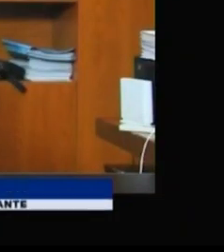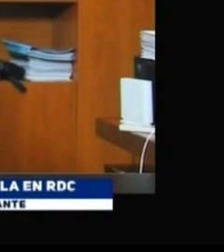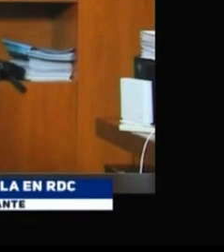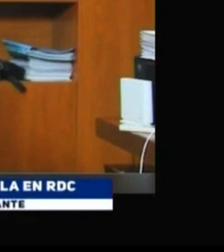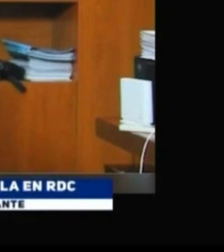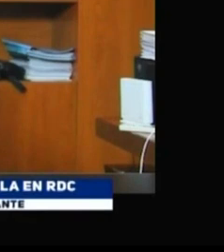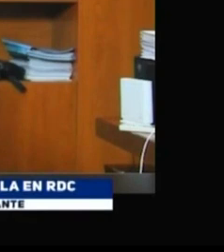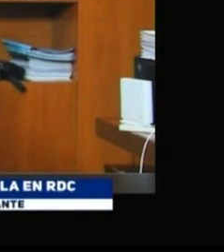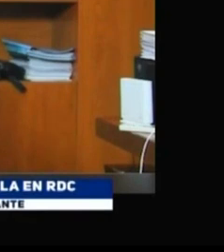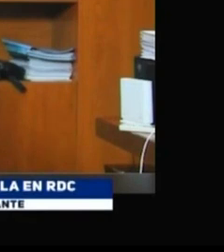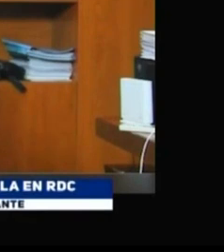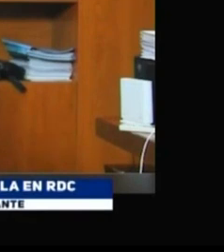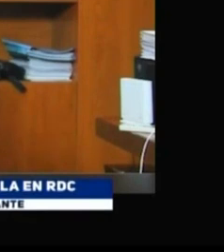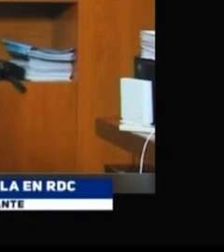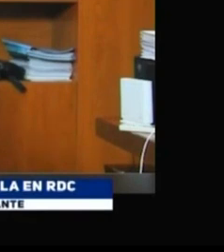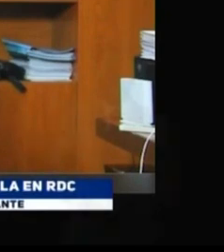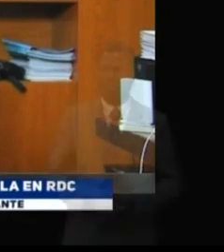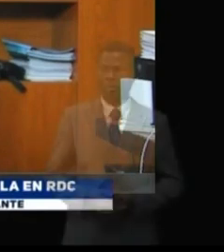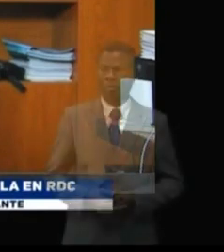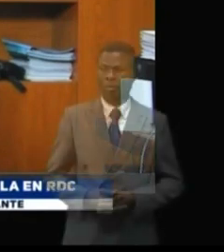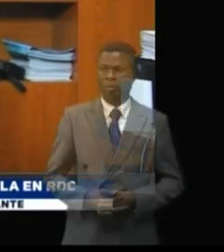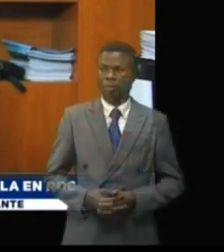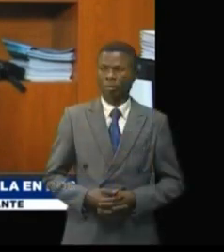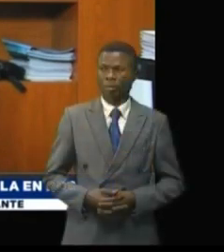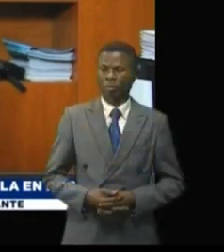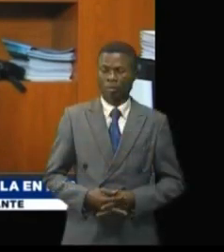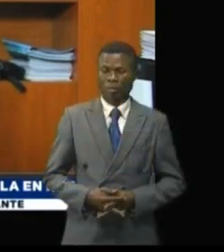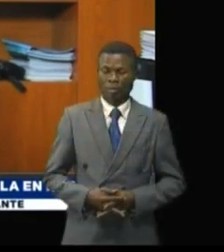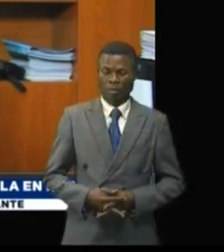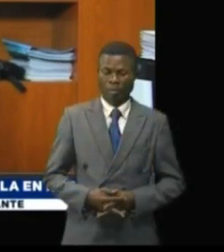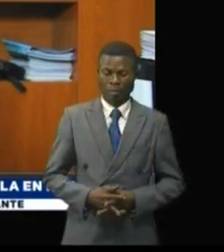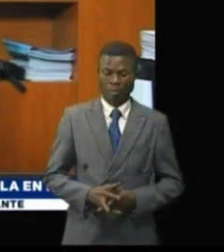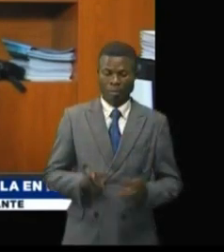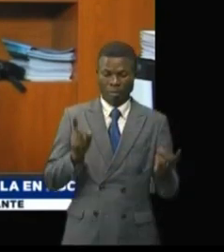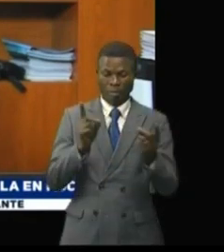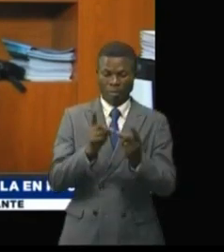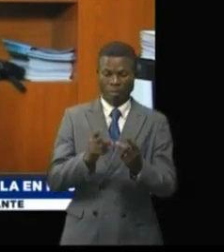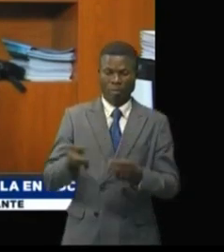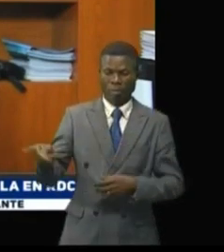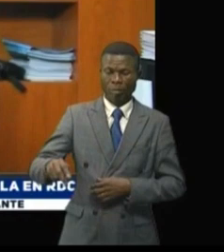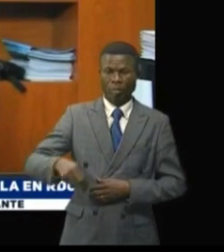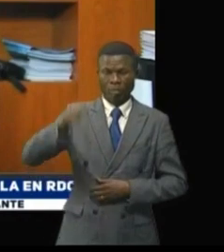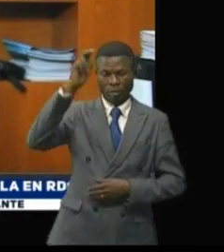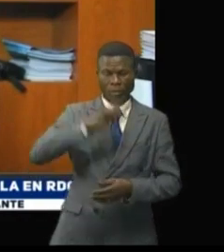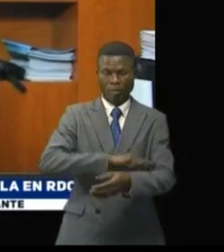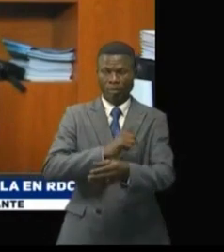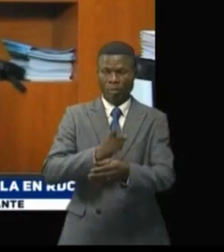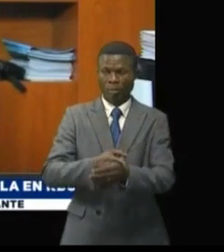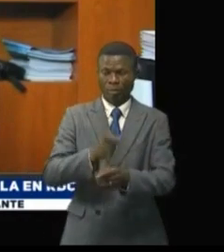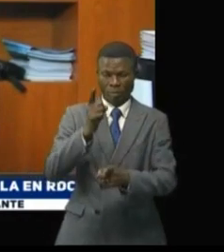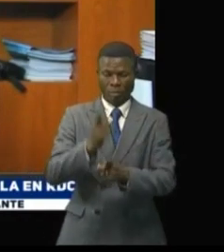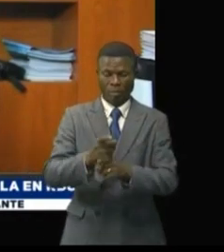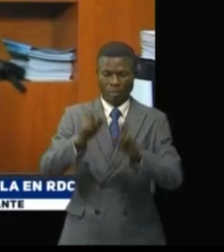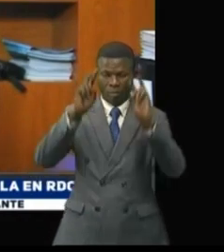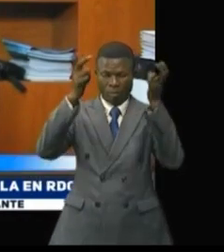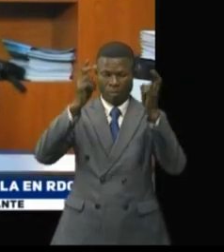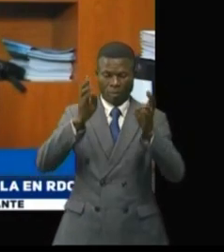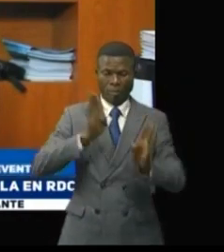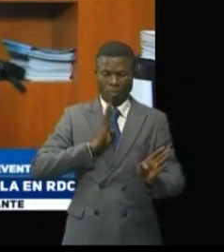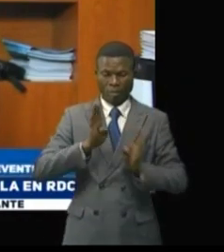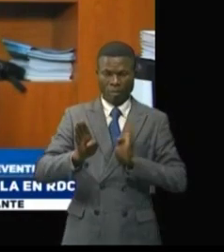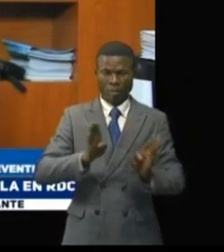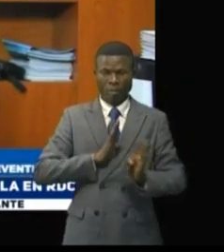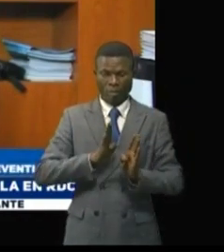Notre pays, la République démocratique du Congo, vient de connaître dans la province du Nord-Kivu, plus précisément dans la ville de Beni,